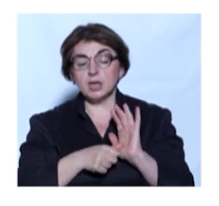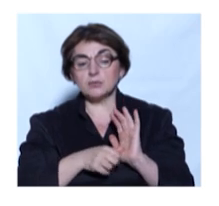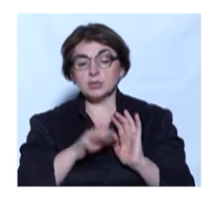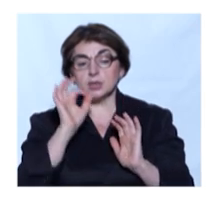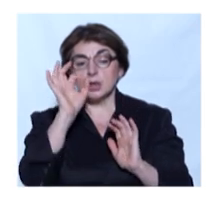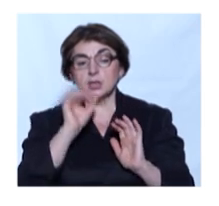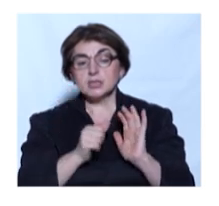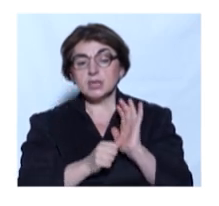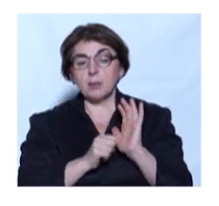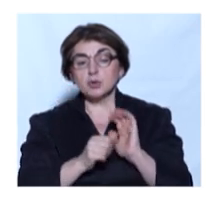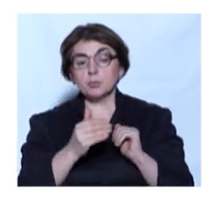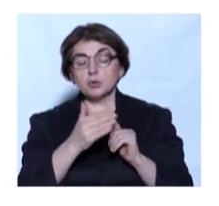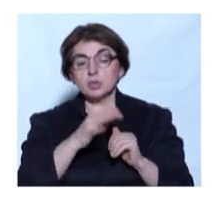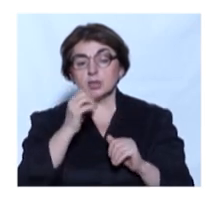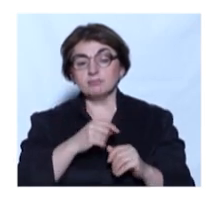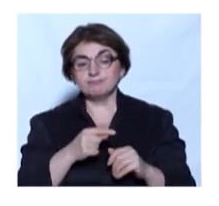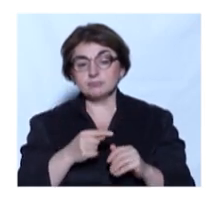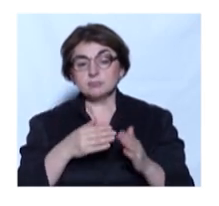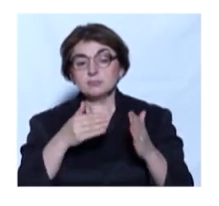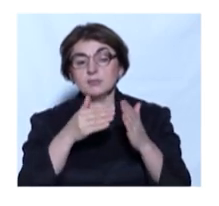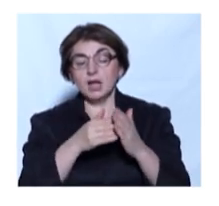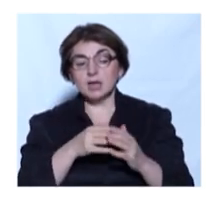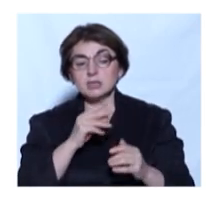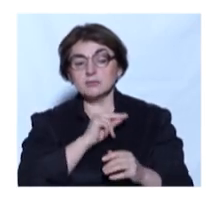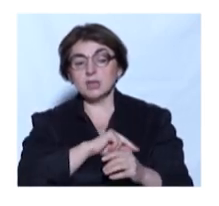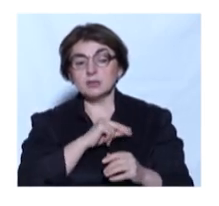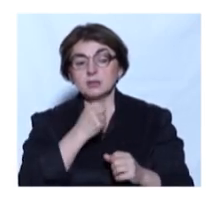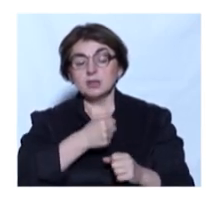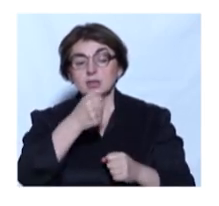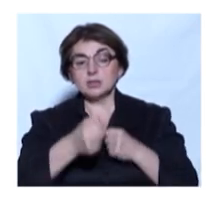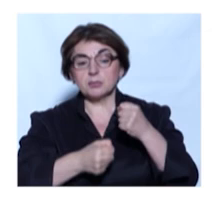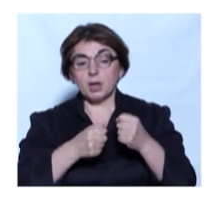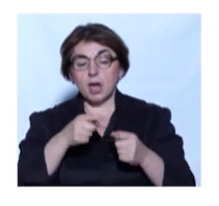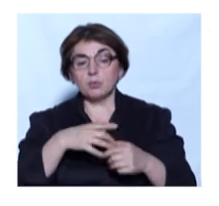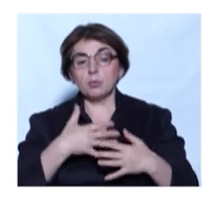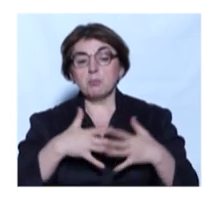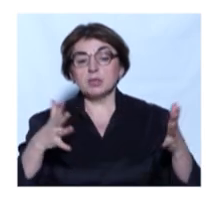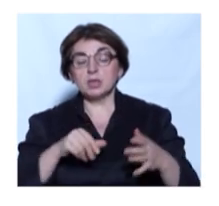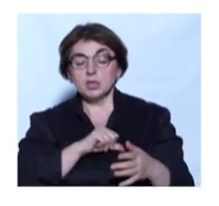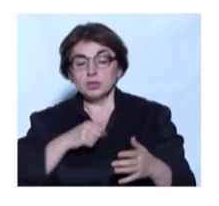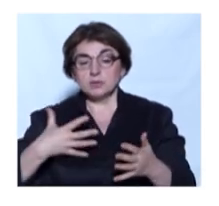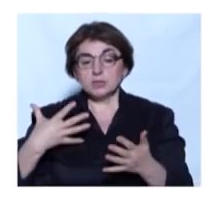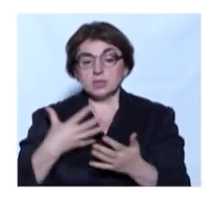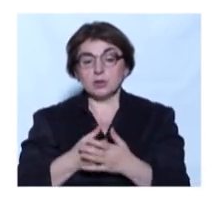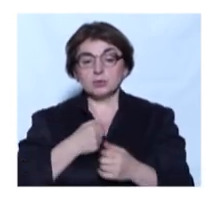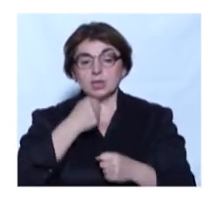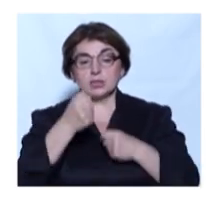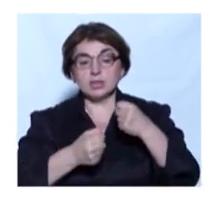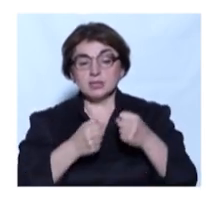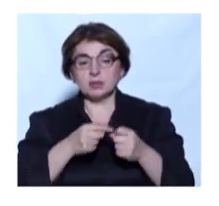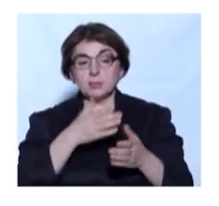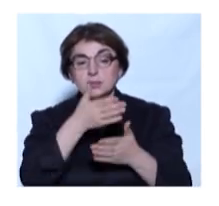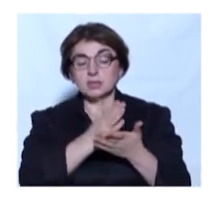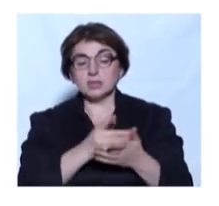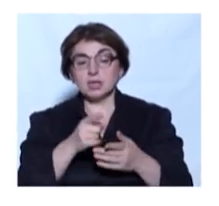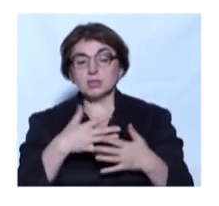მონაცემებით 60%-ამდე აღწევს დასაქმებულთა რიცხვი და აქ უფრო ძალიან მაღალია თვითდასაქმების წილი თავისთავად და უმეტესად ეს